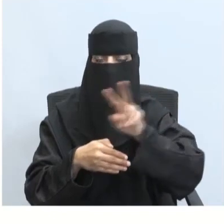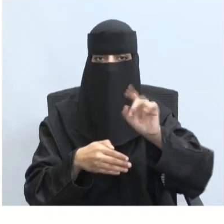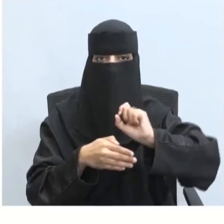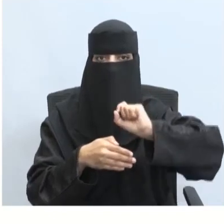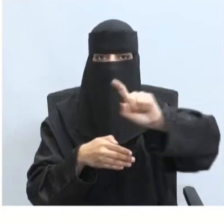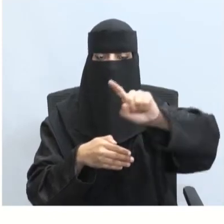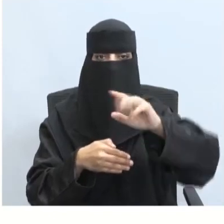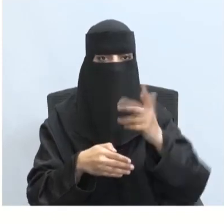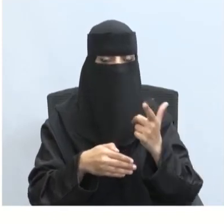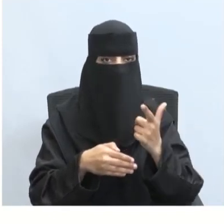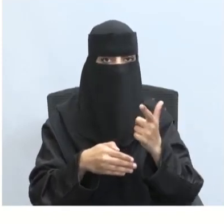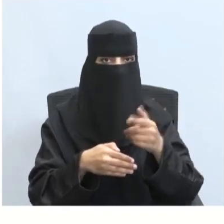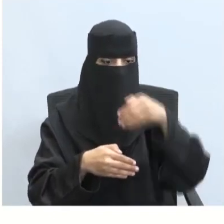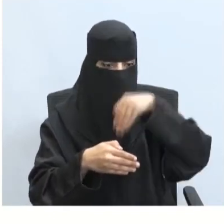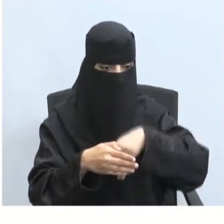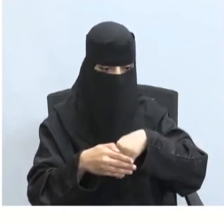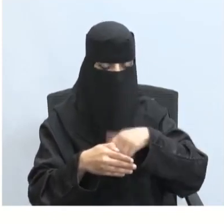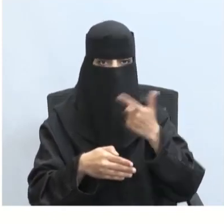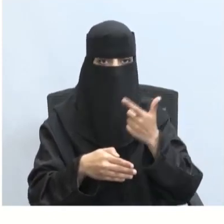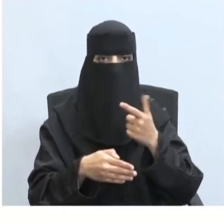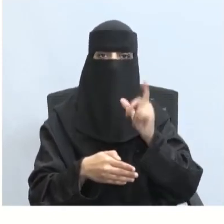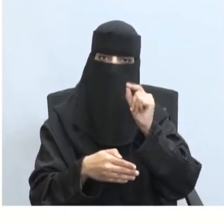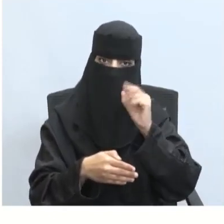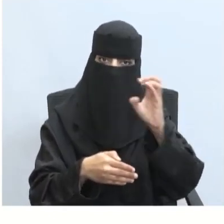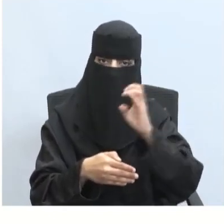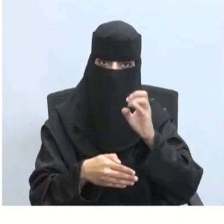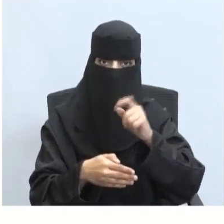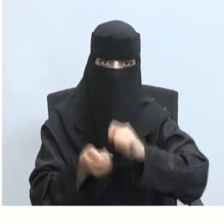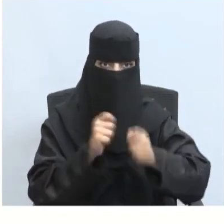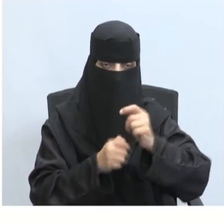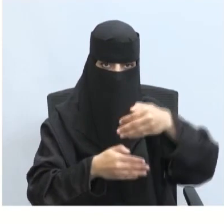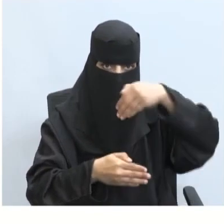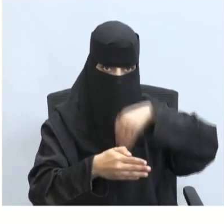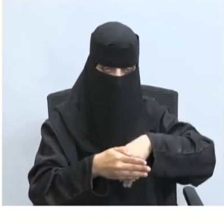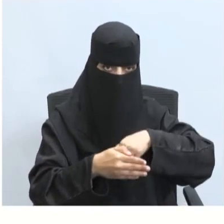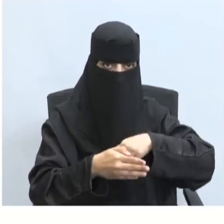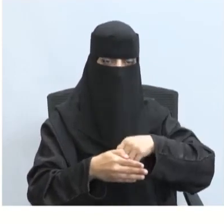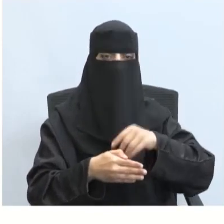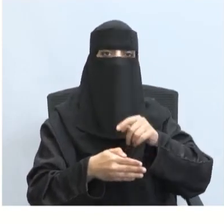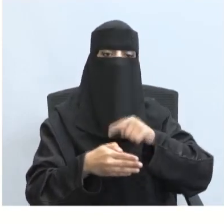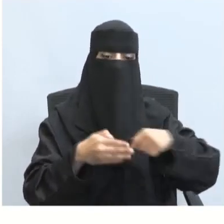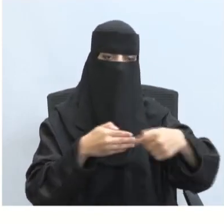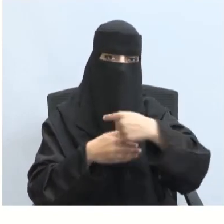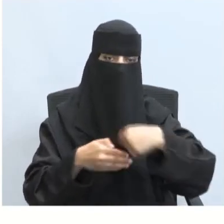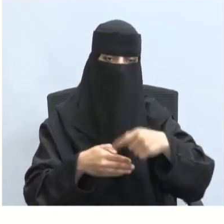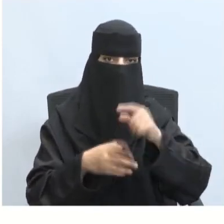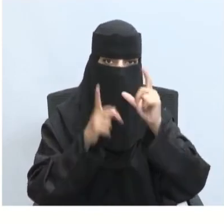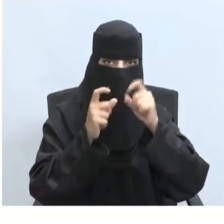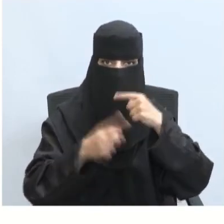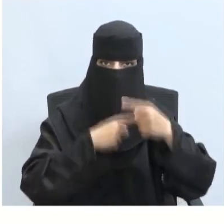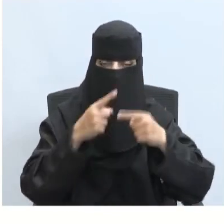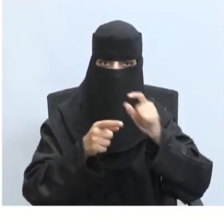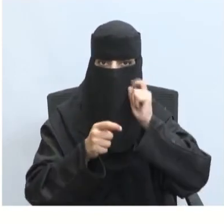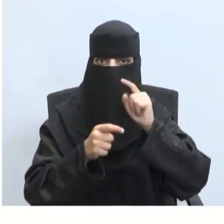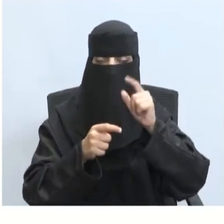الشخص المصاب بطول النظر ايضا احسنت عزيزي الطالب تتكون خلف الشبكيه اذا الصور دائما